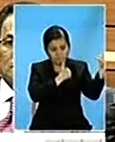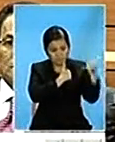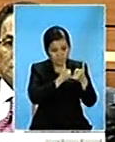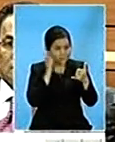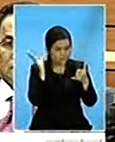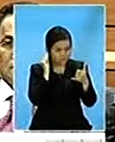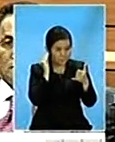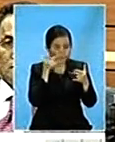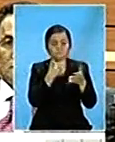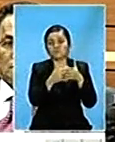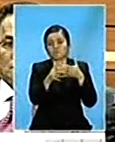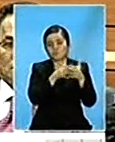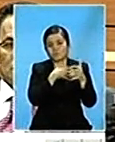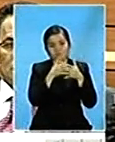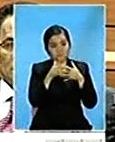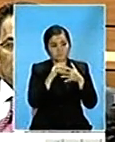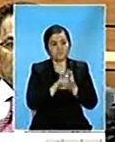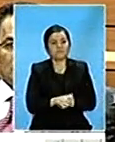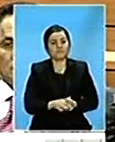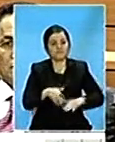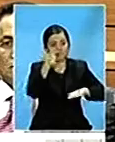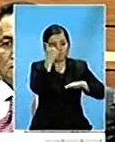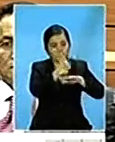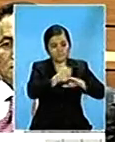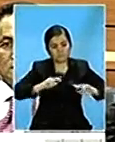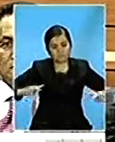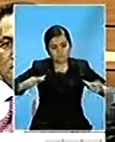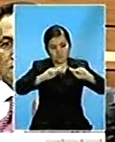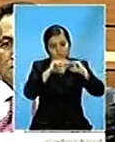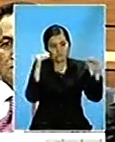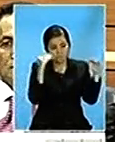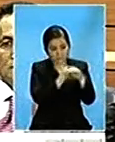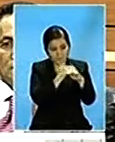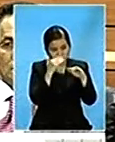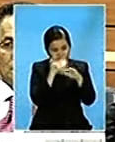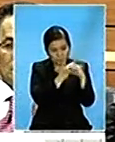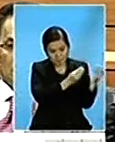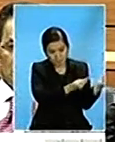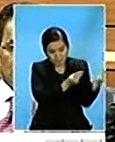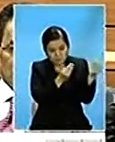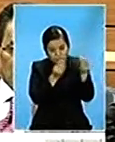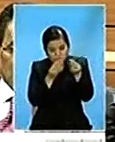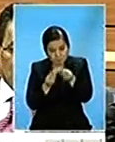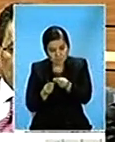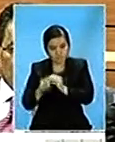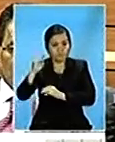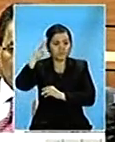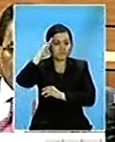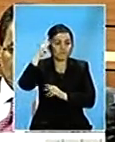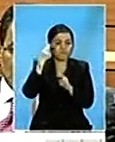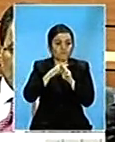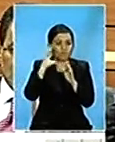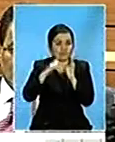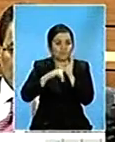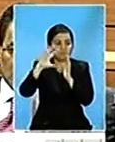แต่ก็ไม่เป็นไรในเมื่อท่านรัฐมนตรีว่าการกระทรวงคมนาคมได้มอบหมายให้ทั้งท่านพลตำรวจโทชัดกุลดิลก